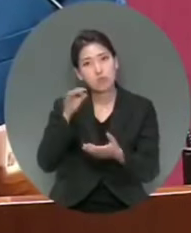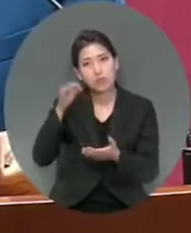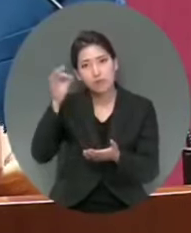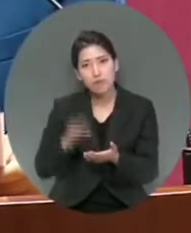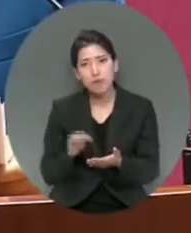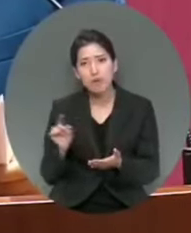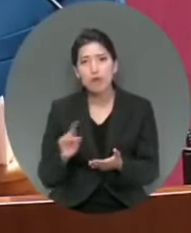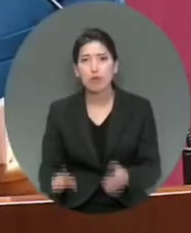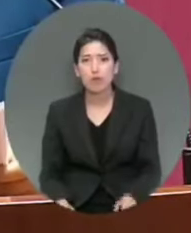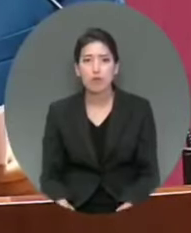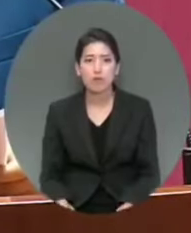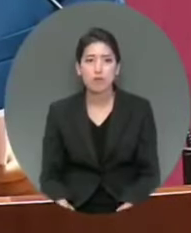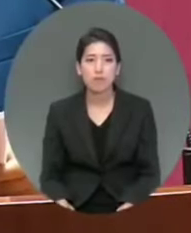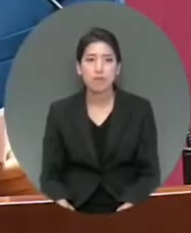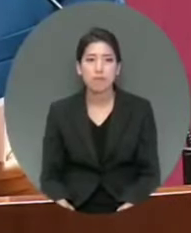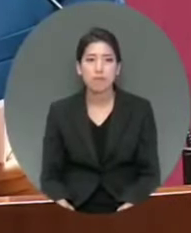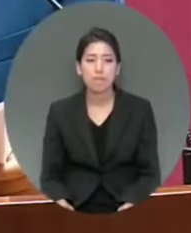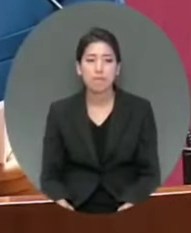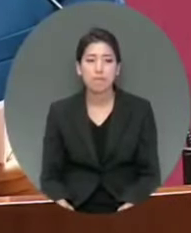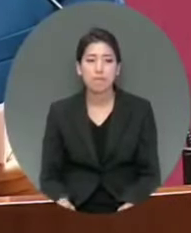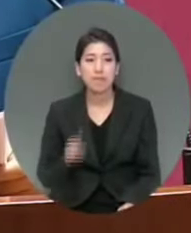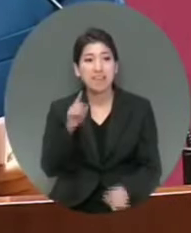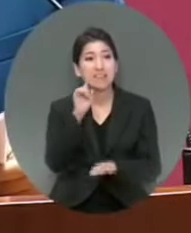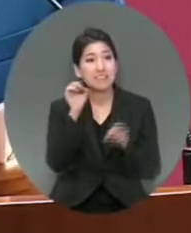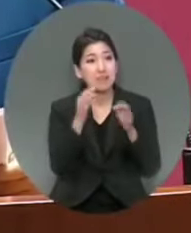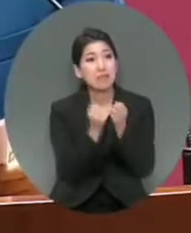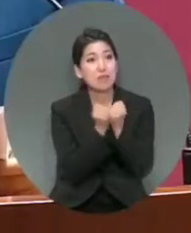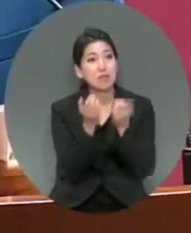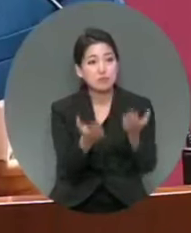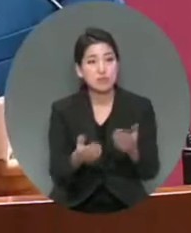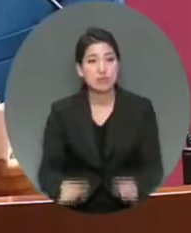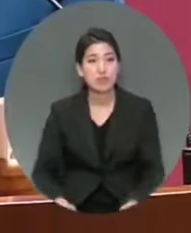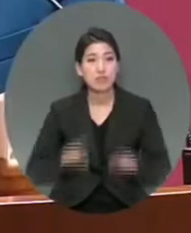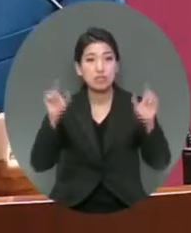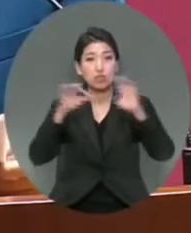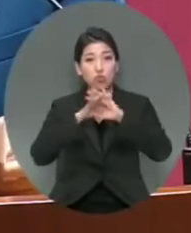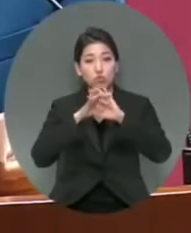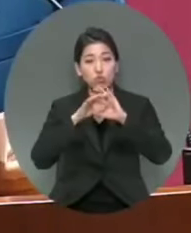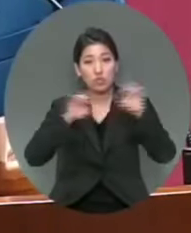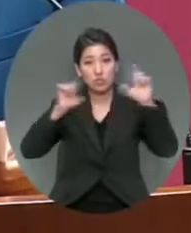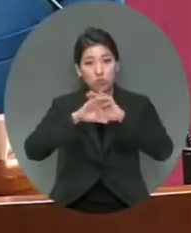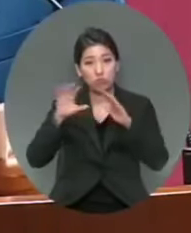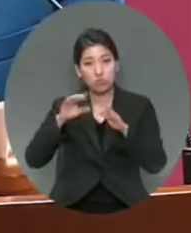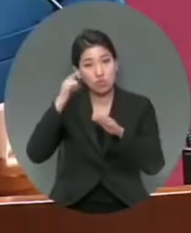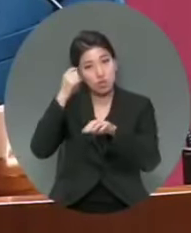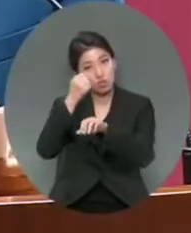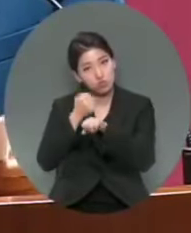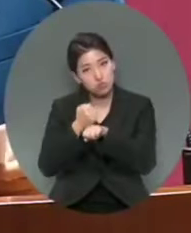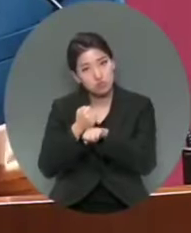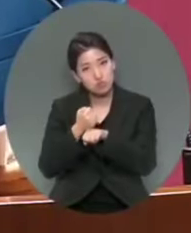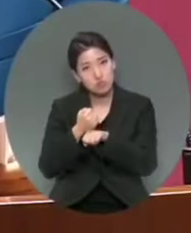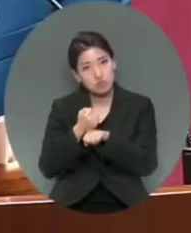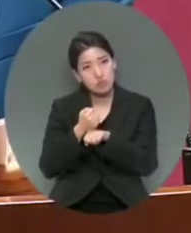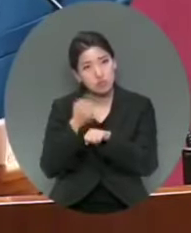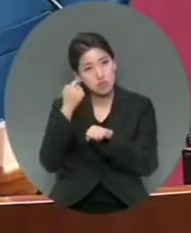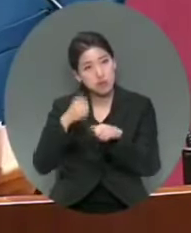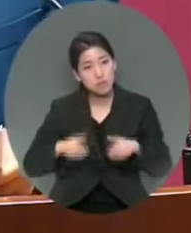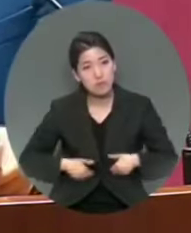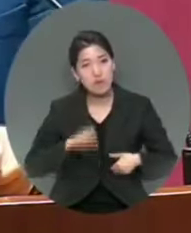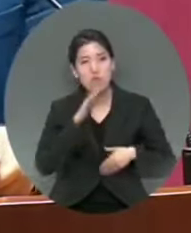아닙니까? 예, 우선 곧 잠깐 설명드리겠습니다. 우선 기후변화 대응 필요하다는 저 문제 인식은 저희들도 공감을